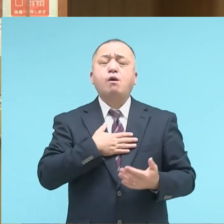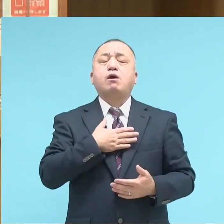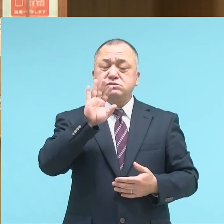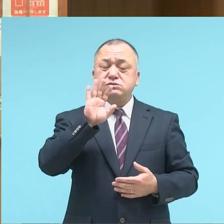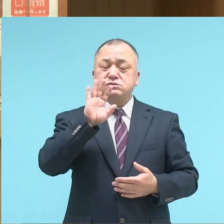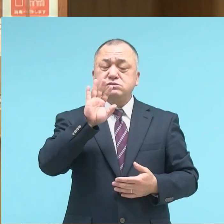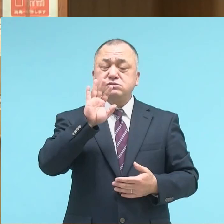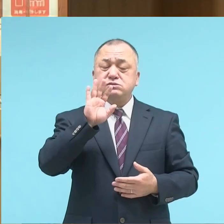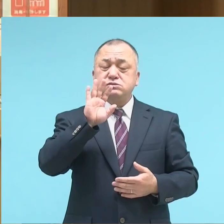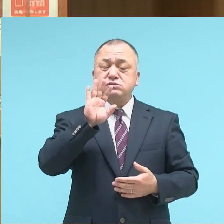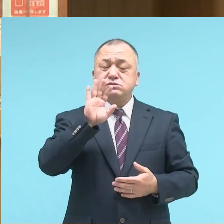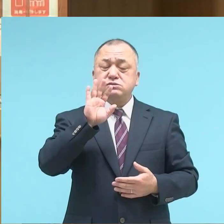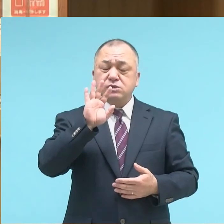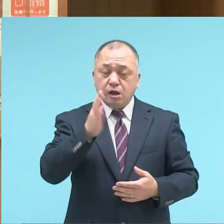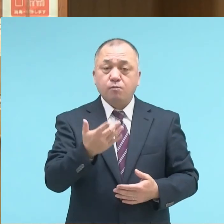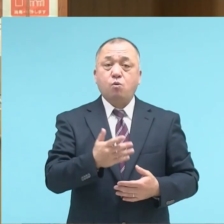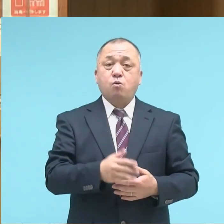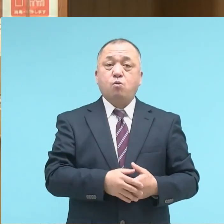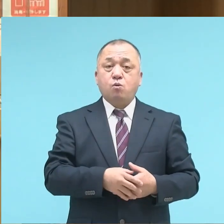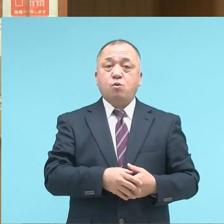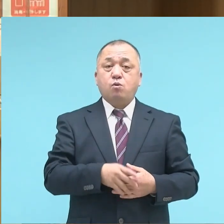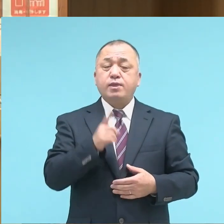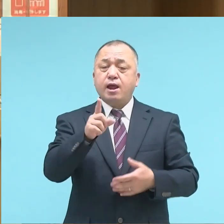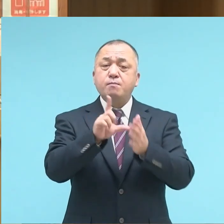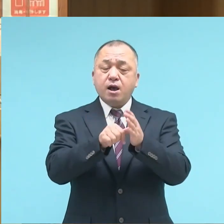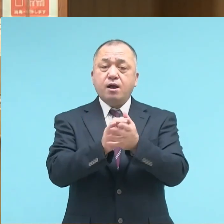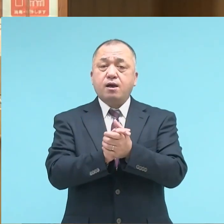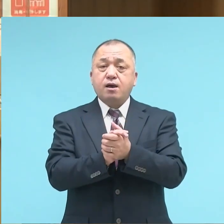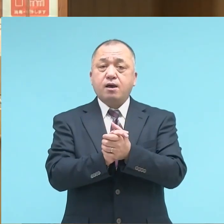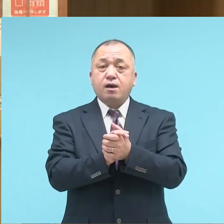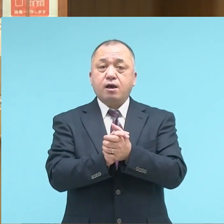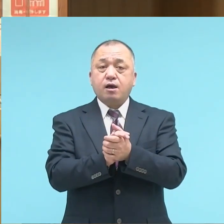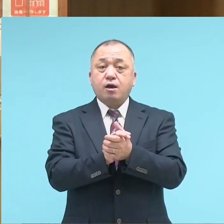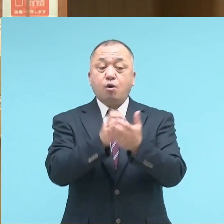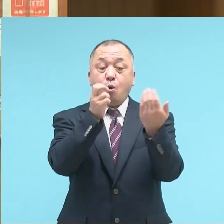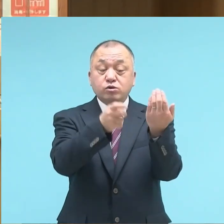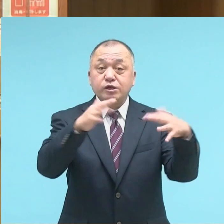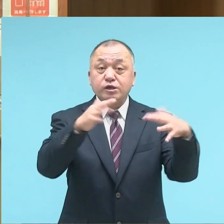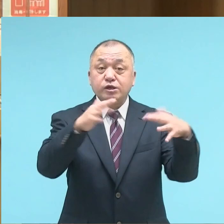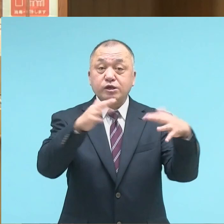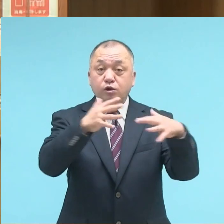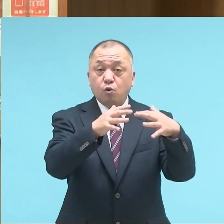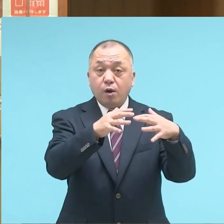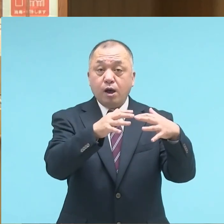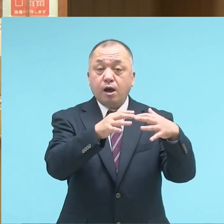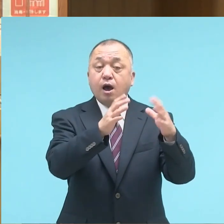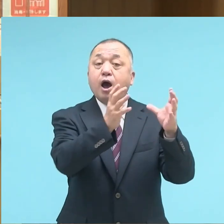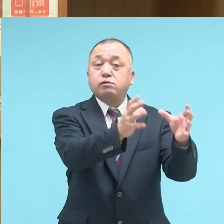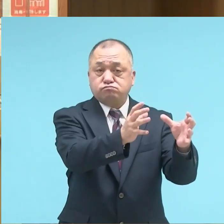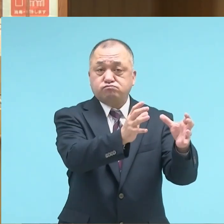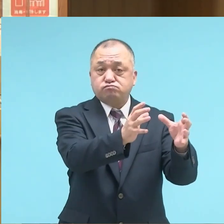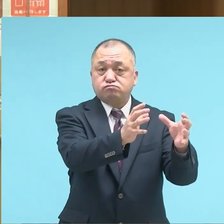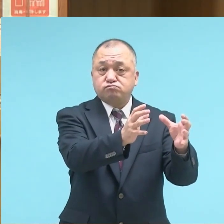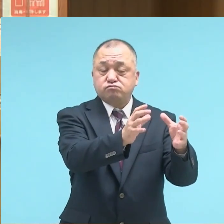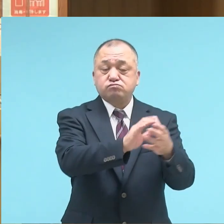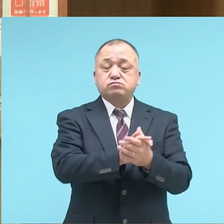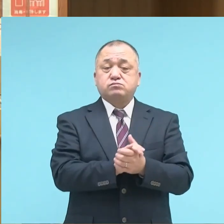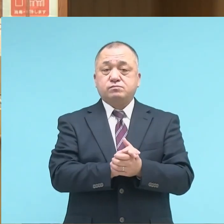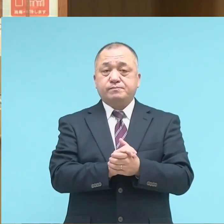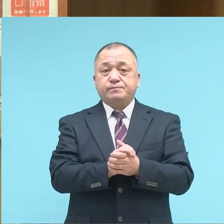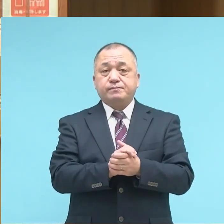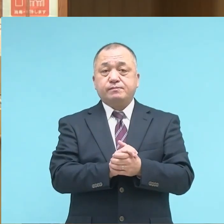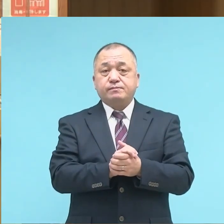、であるんであれば、まあ、例えばその法律の議論は確かにそうなんだけども、まあ、なんて言うん